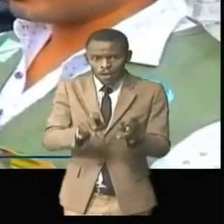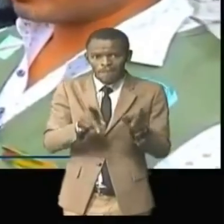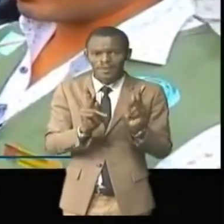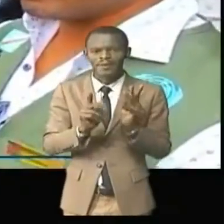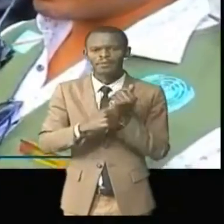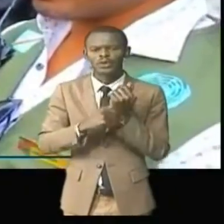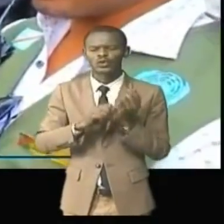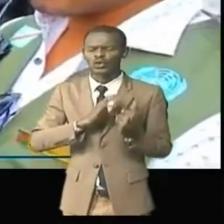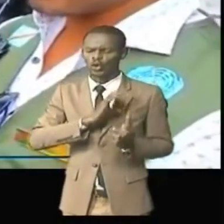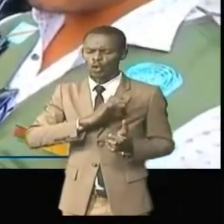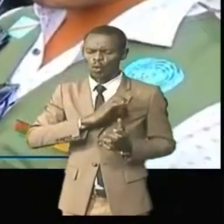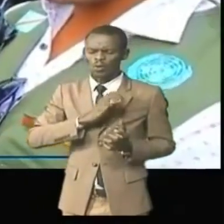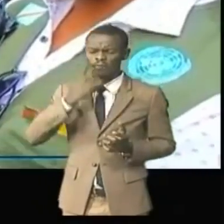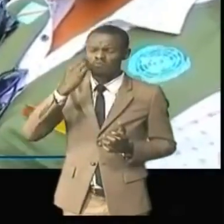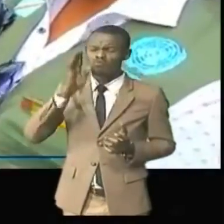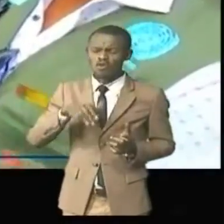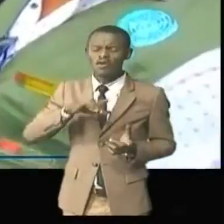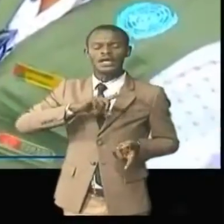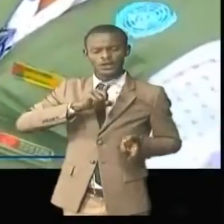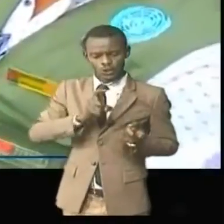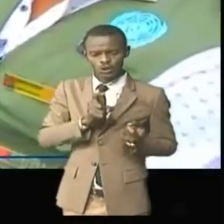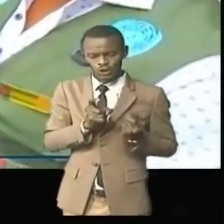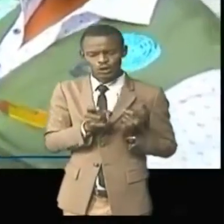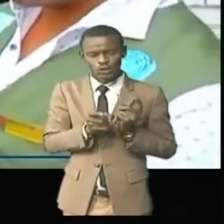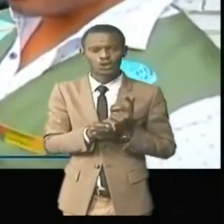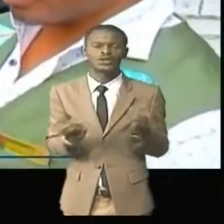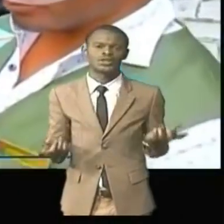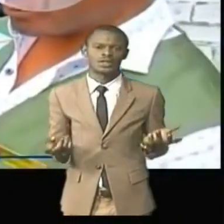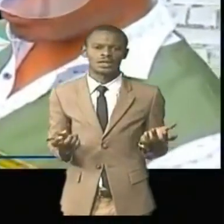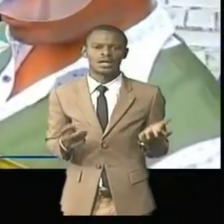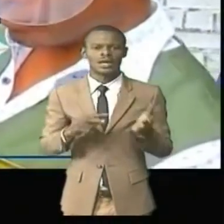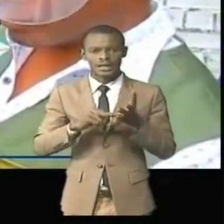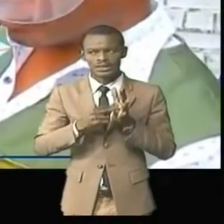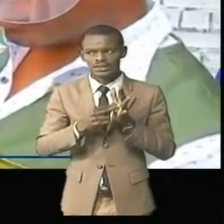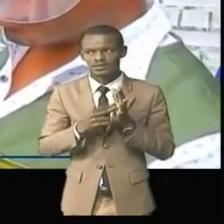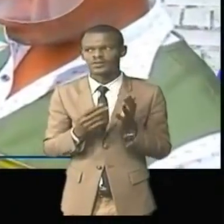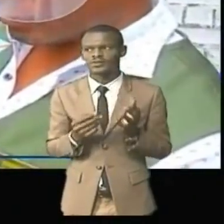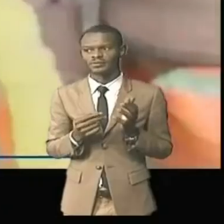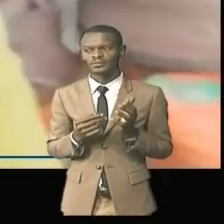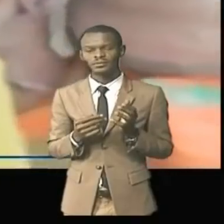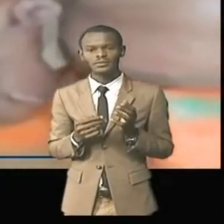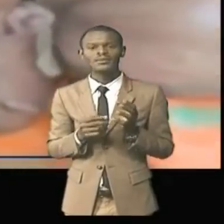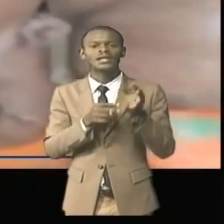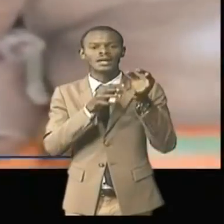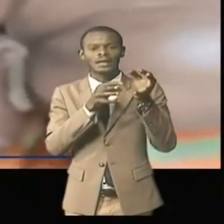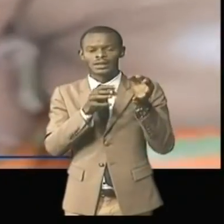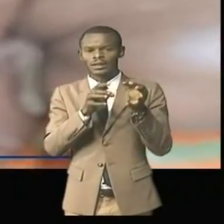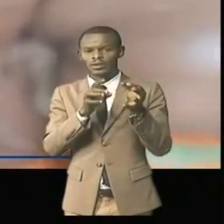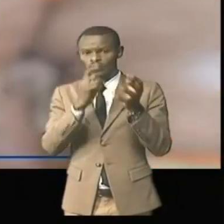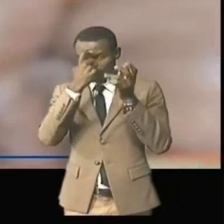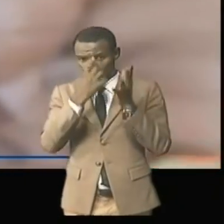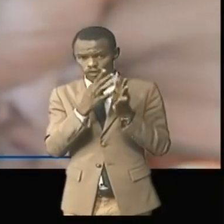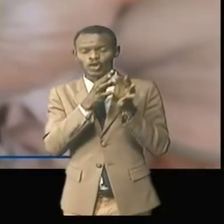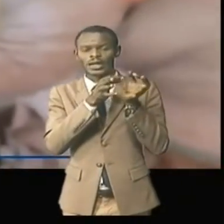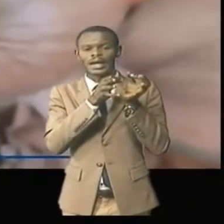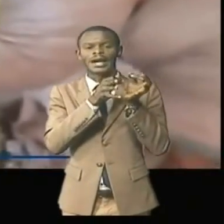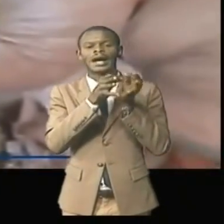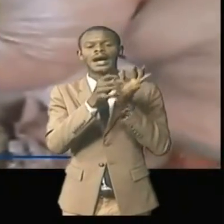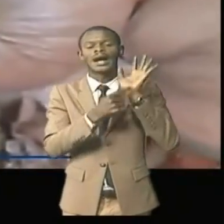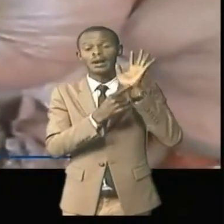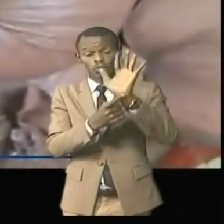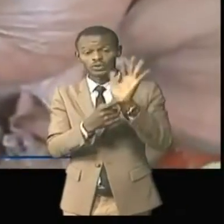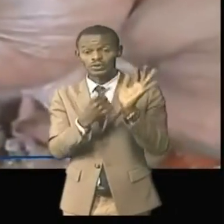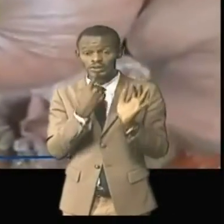provincial de la prison a profité de l'occasion pour présenter au gouverneur les différents produits des récoltes des champs, composés de soja et maïs et